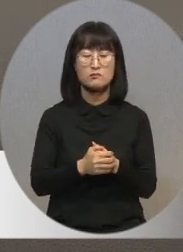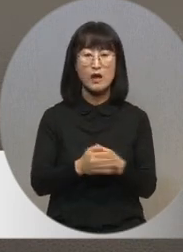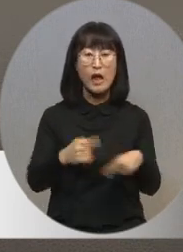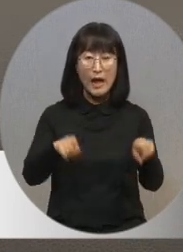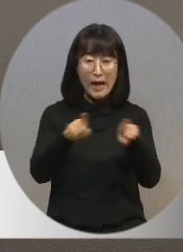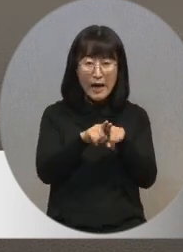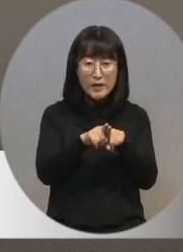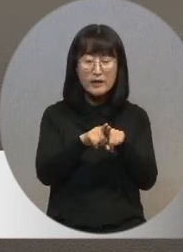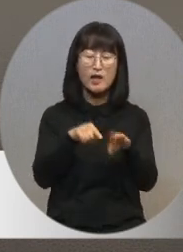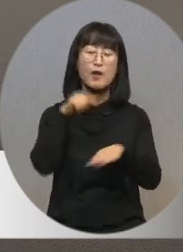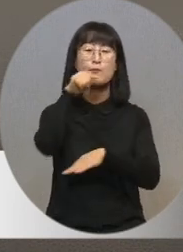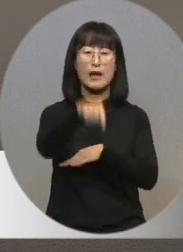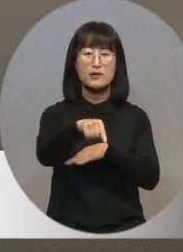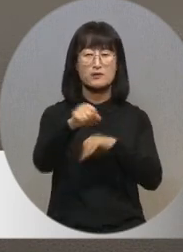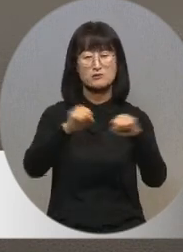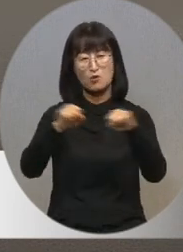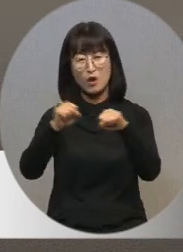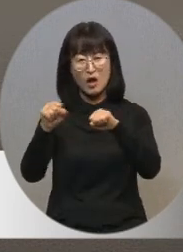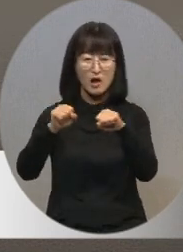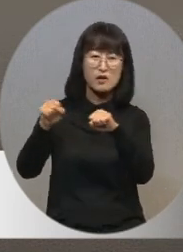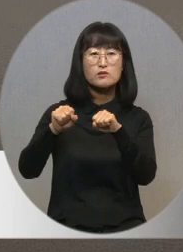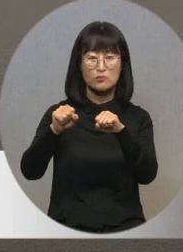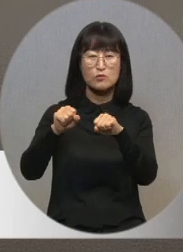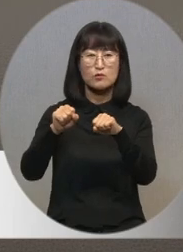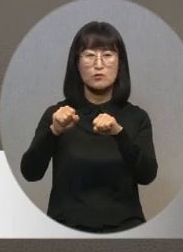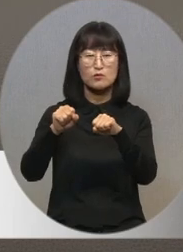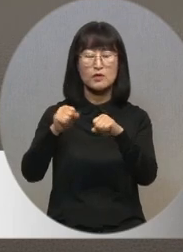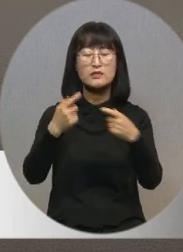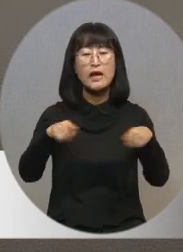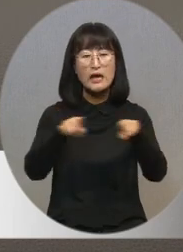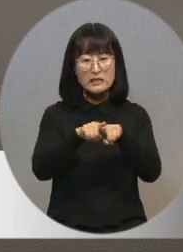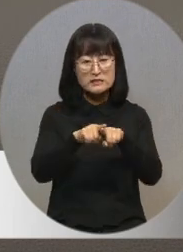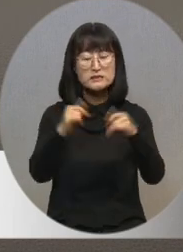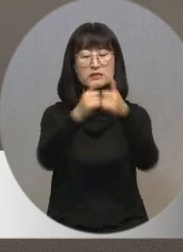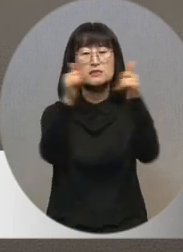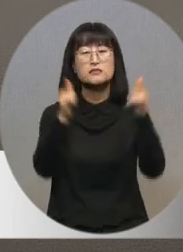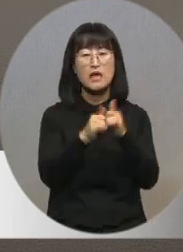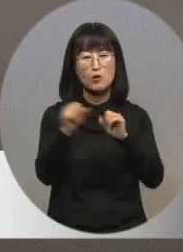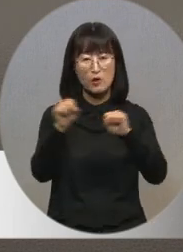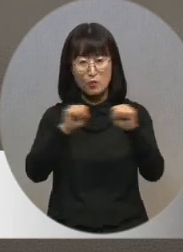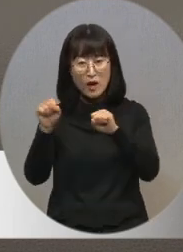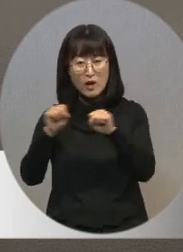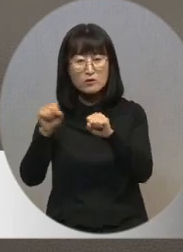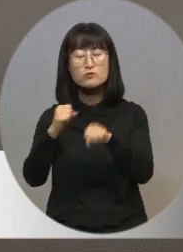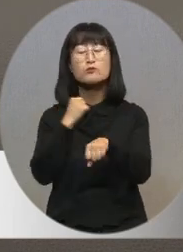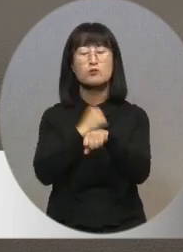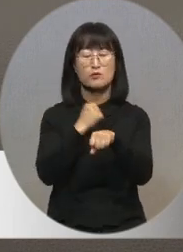나와서 같이 조금이라도 움직여서 같이 사회활동하고 같이